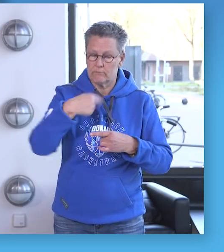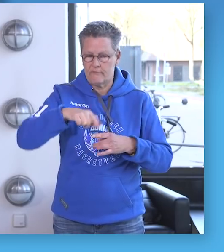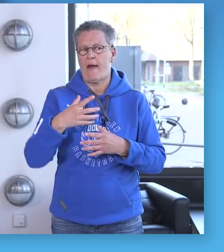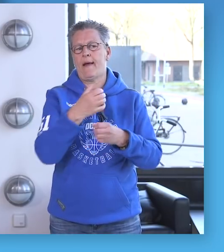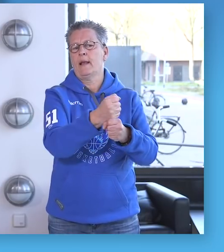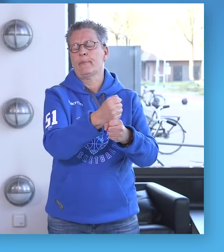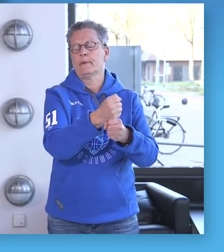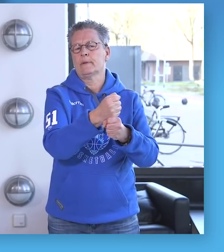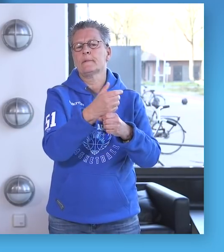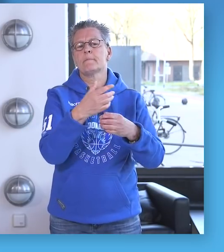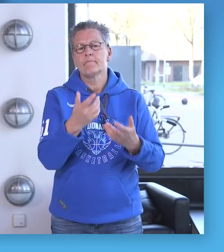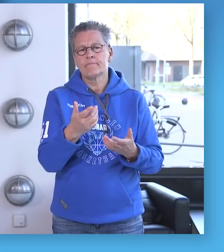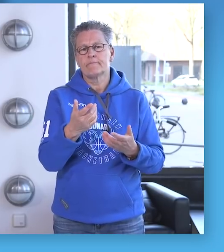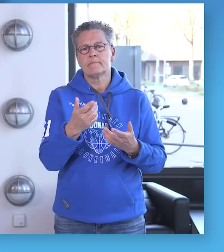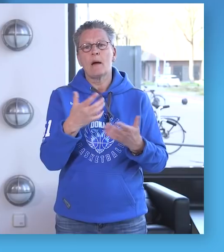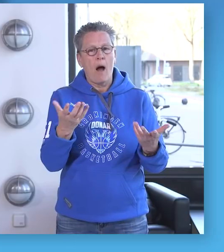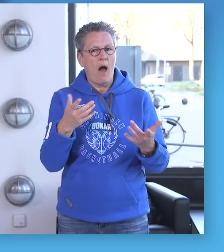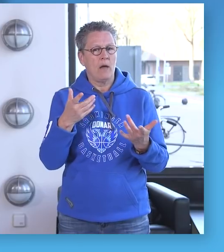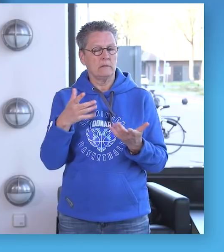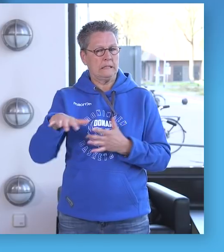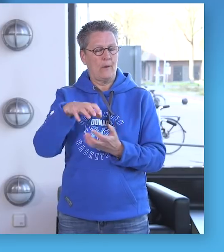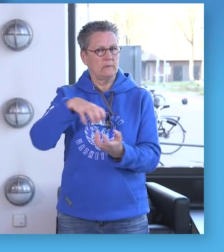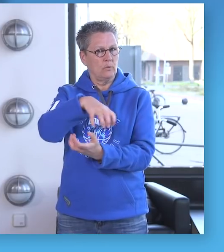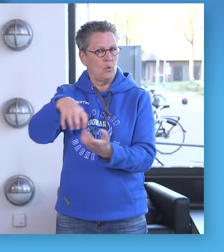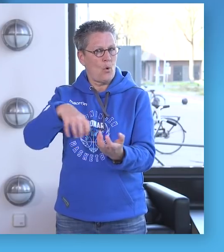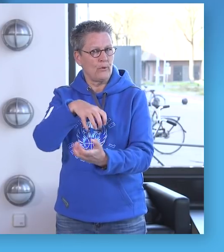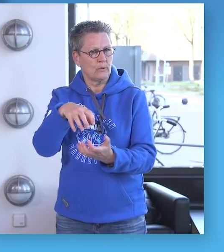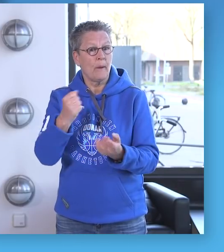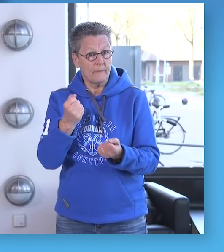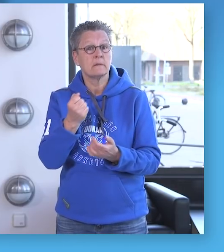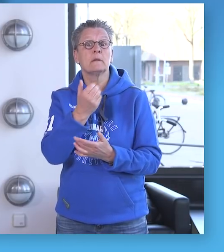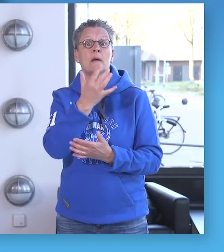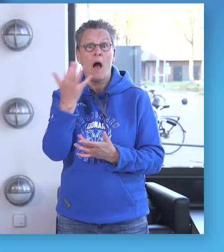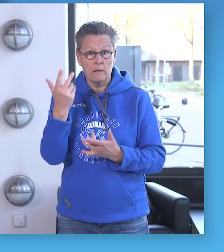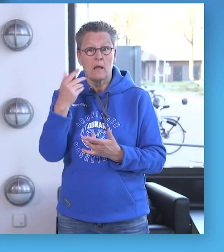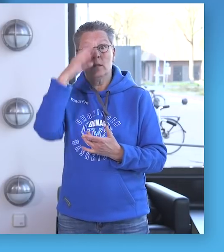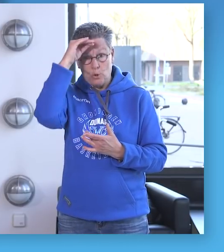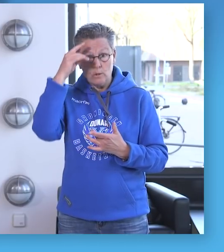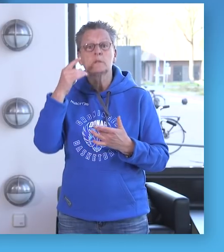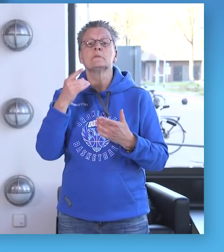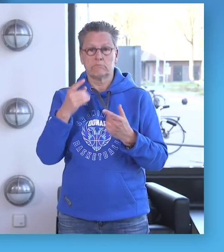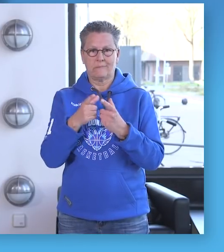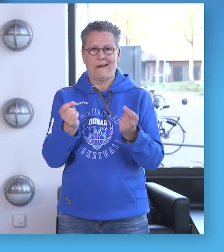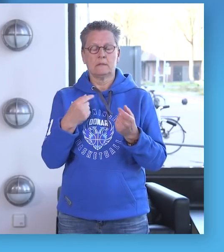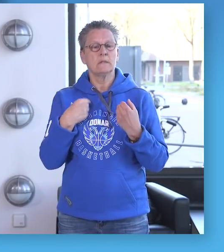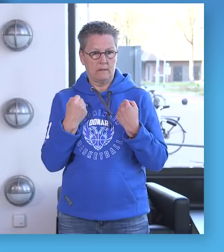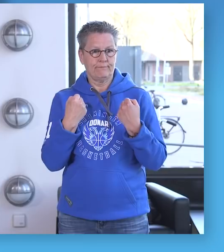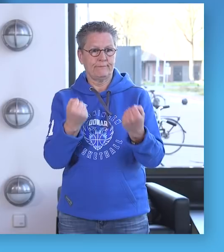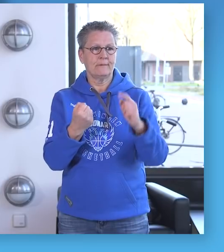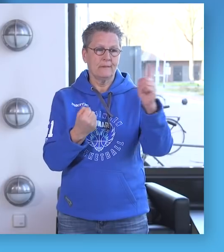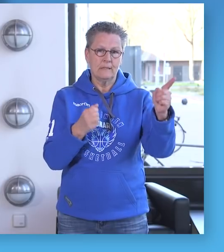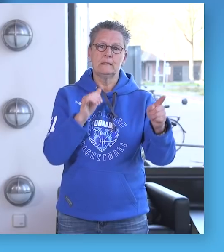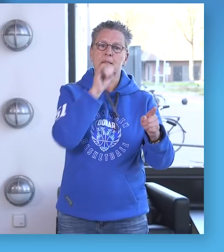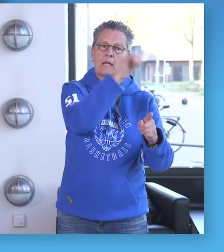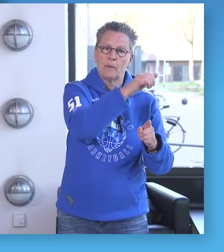Vervolgens was dat natuurlijk heel onrustig, want dat betekent ook dat een aantal jongens, die gingen met een taxi naar Schiphol. Fernand Taylor was er